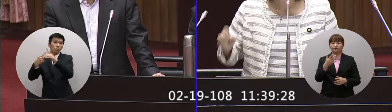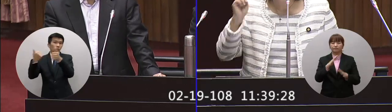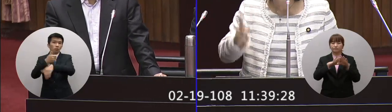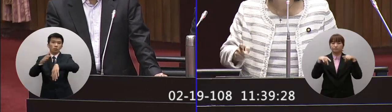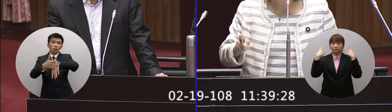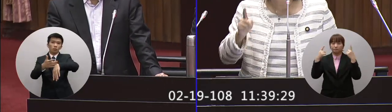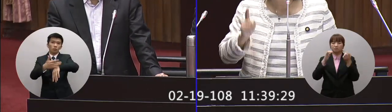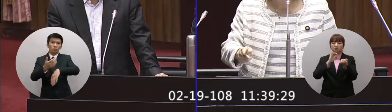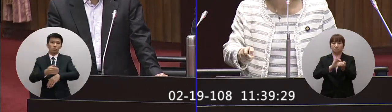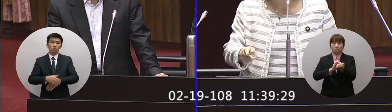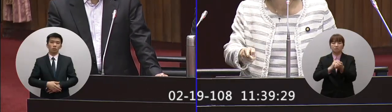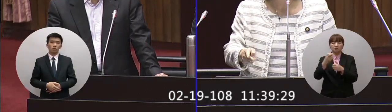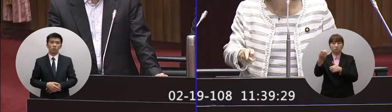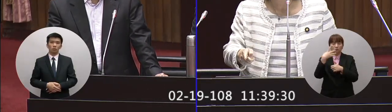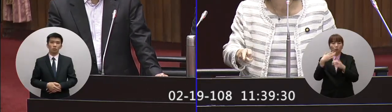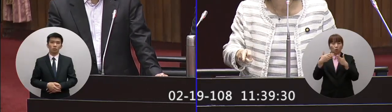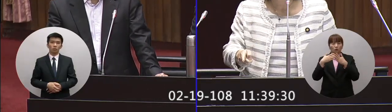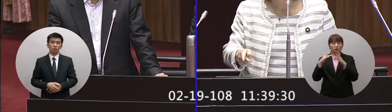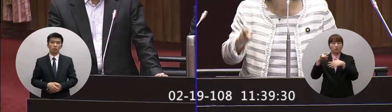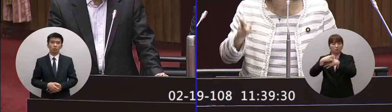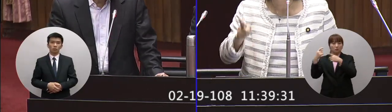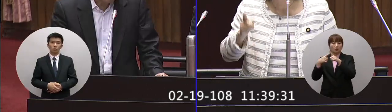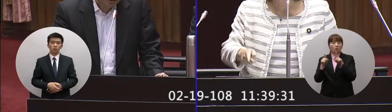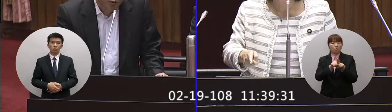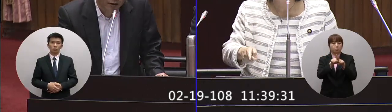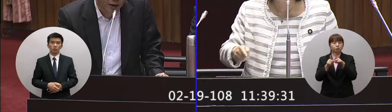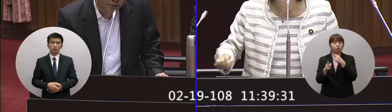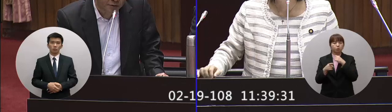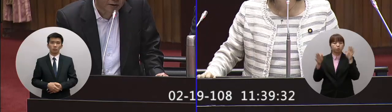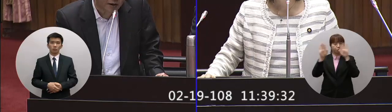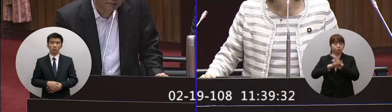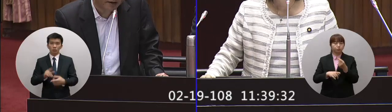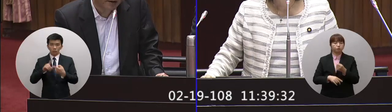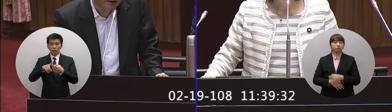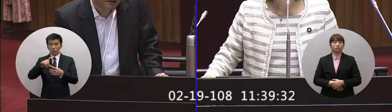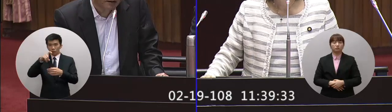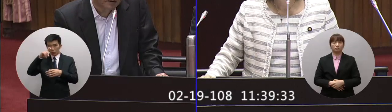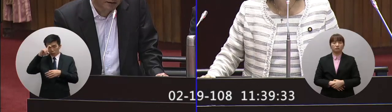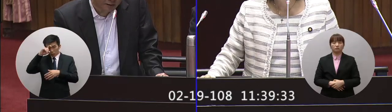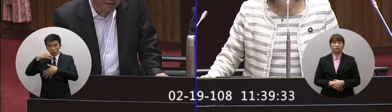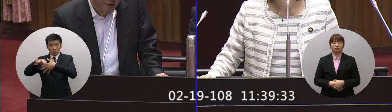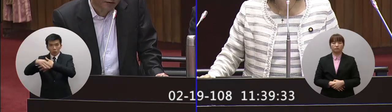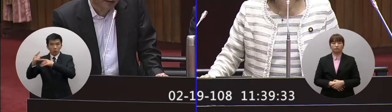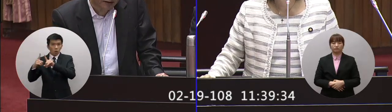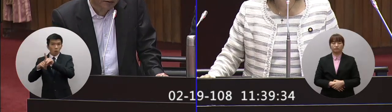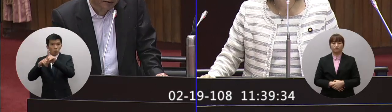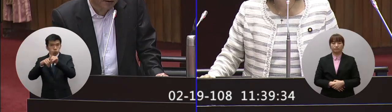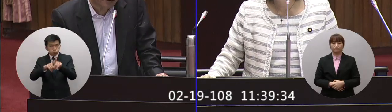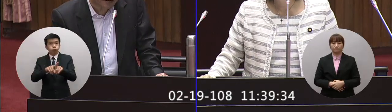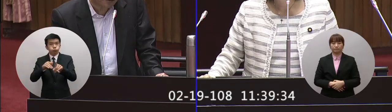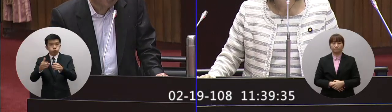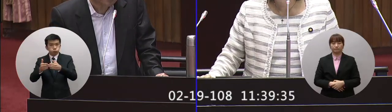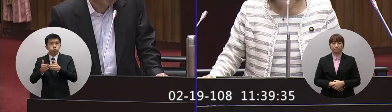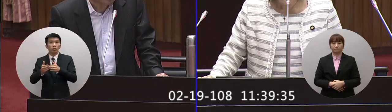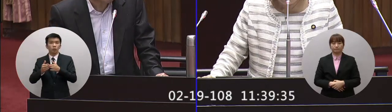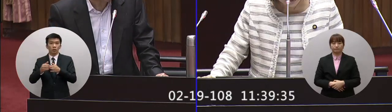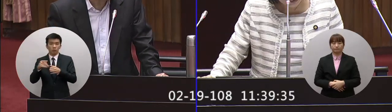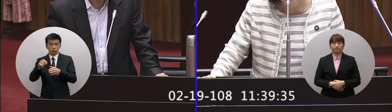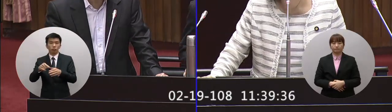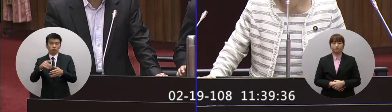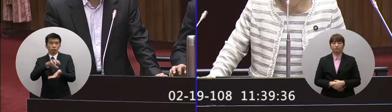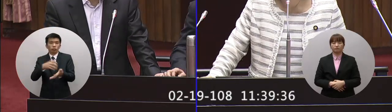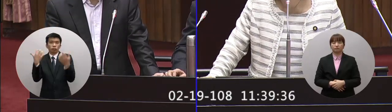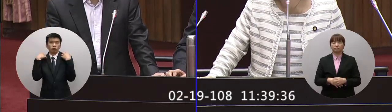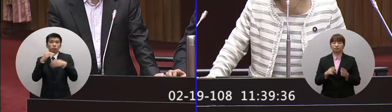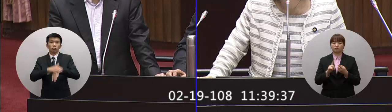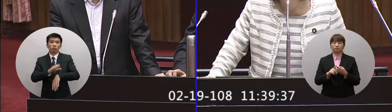常医院都会要求我们一定要有人陪在旁边啊，甚至晚上 最好有人来陪了哈，要基本上医院还是会 take 这样的一个责任。 还